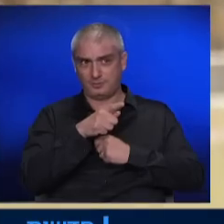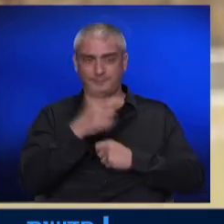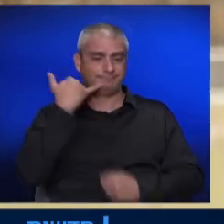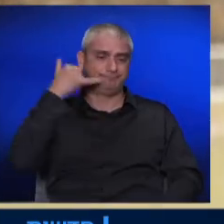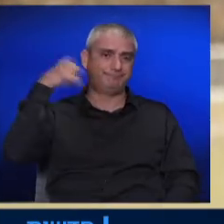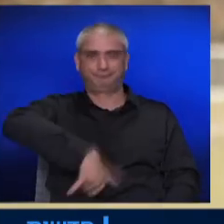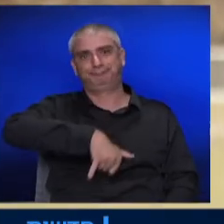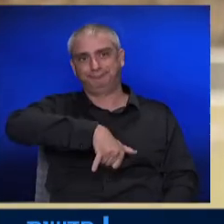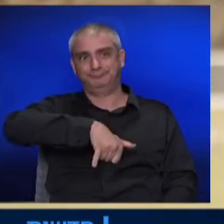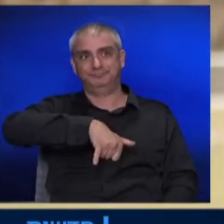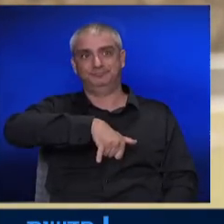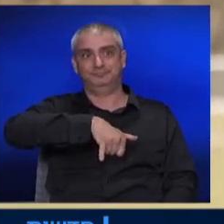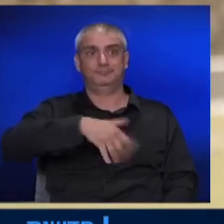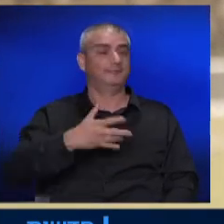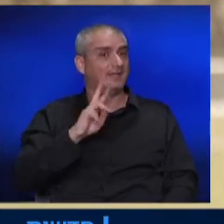רפיק.